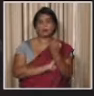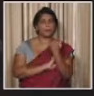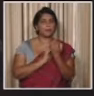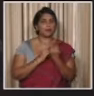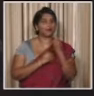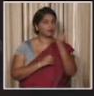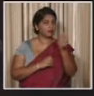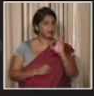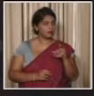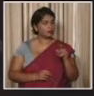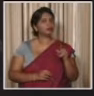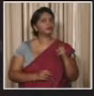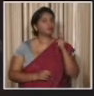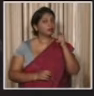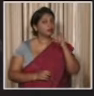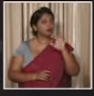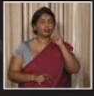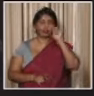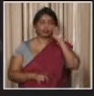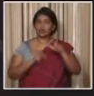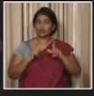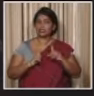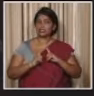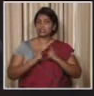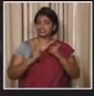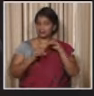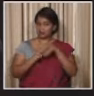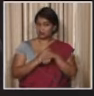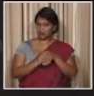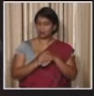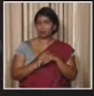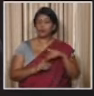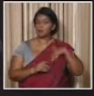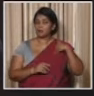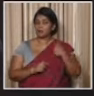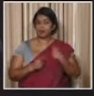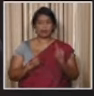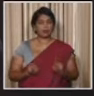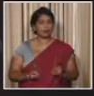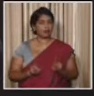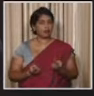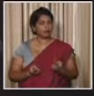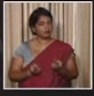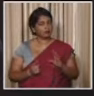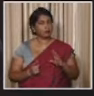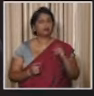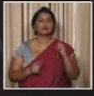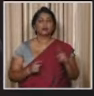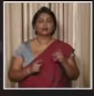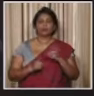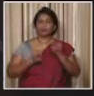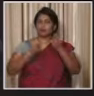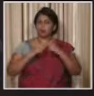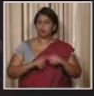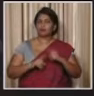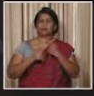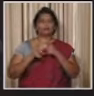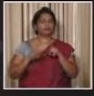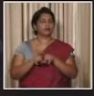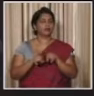දෙන්නේ ඔවුන්ගේ ජන ජීවිතය තුළ තියෙන මූලික අවශ්‍යතාවයන් සහ ප්‍රාථමික ද්විතීයික